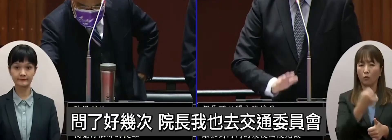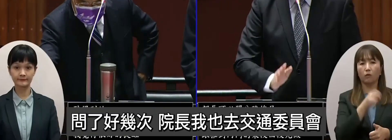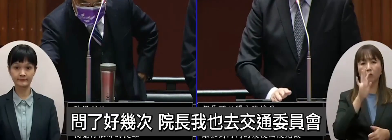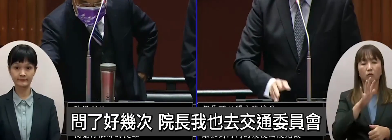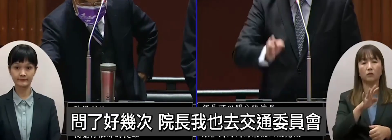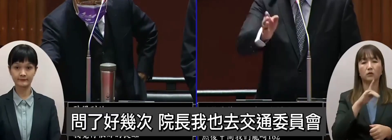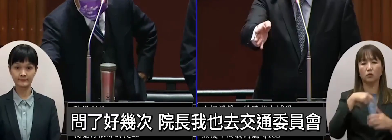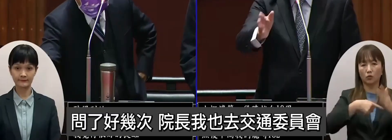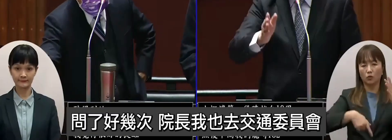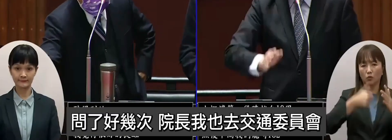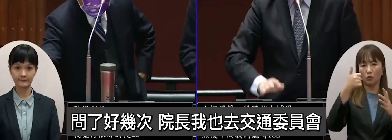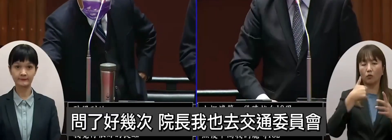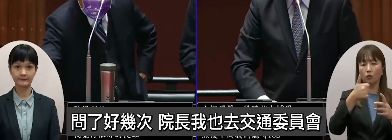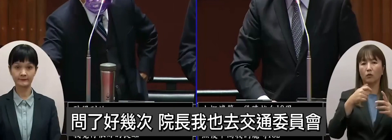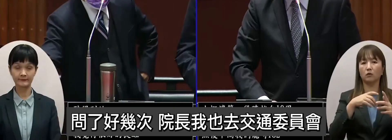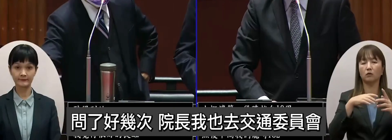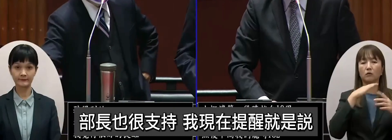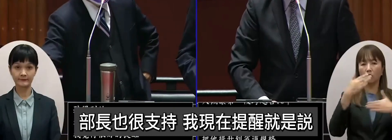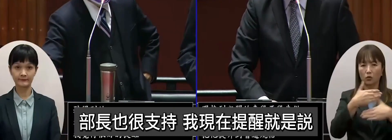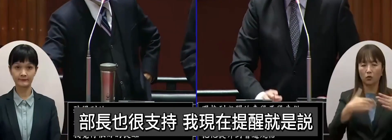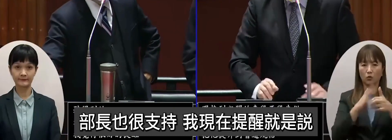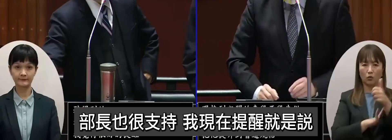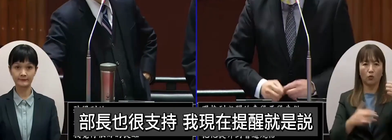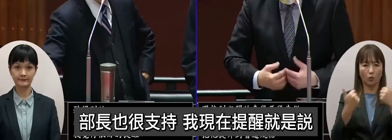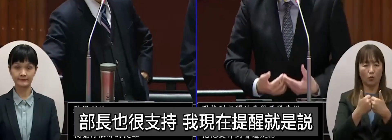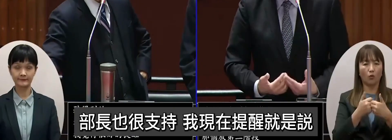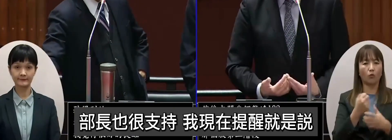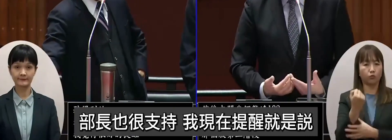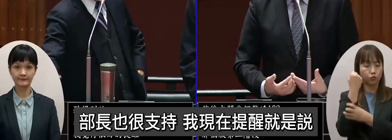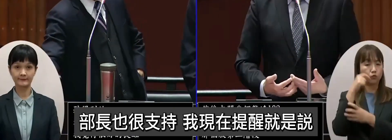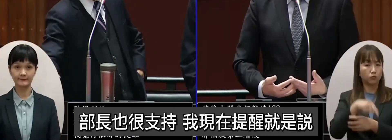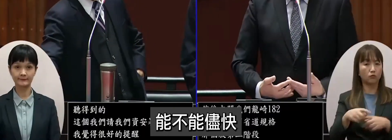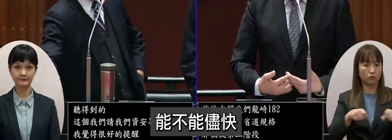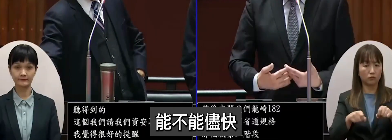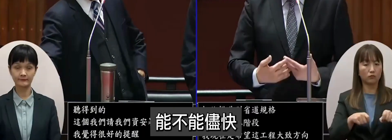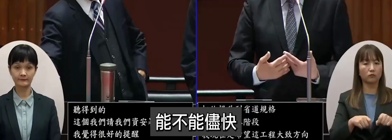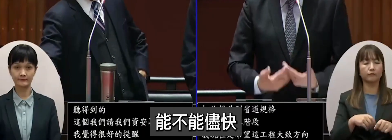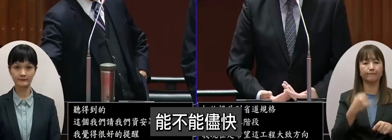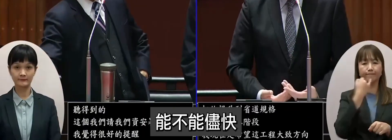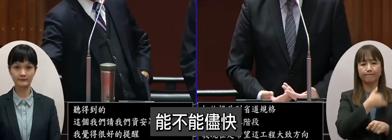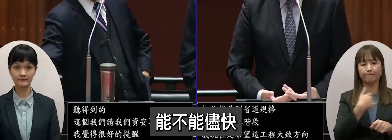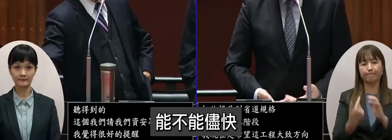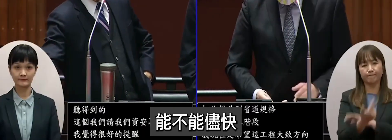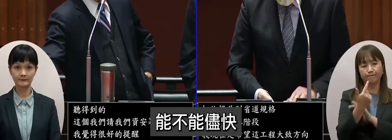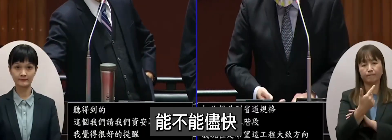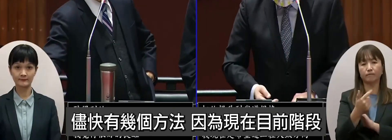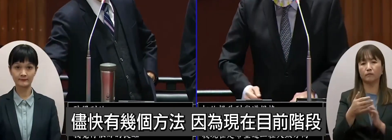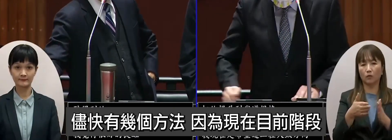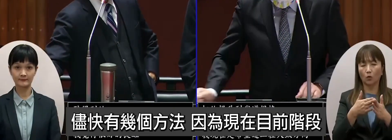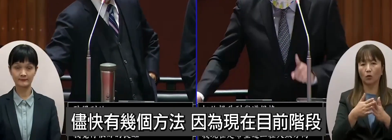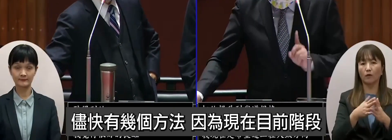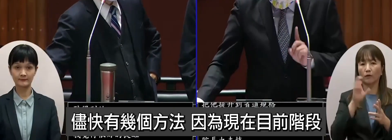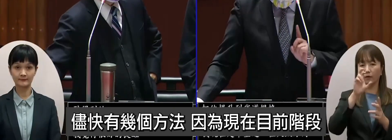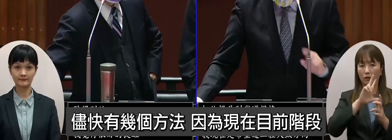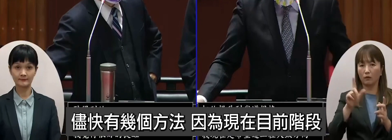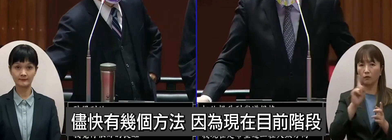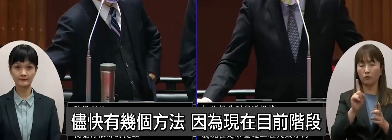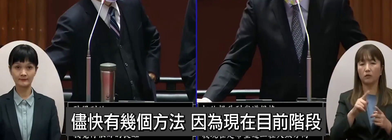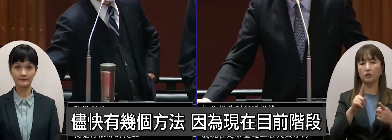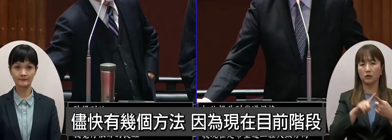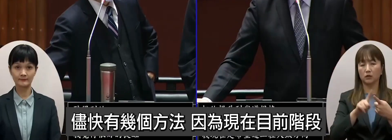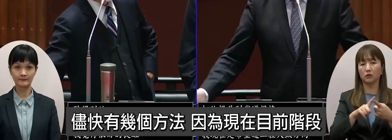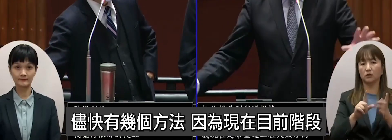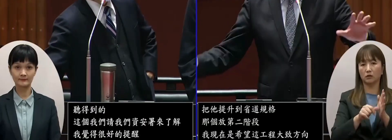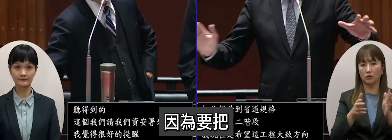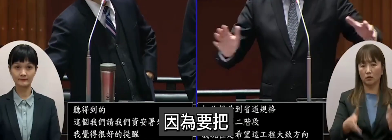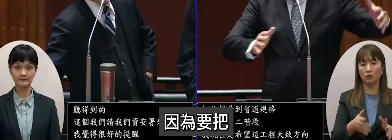哈，你电话我马可以沟通，委员会保证马加积极。我现在提醒就是说，能不能尽快哈？尽快有几个方法，因为现在目前的阶